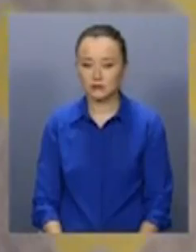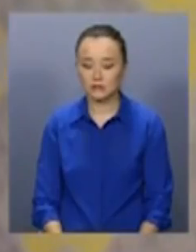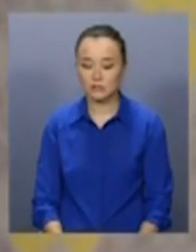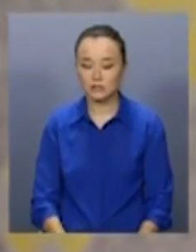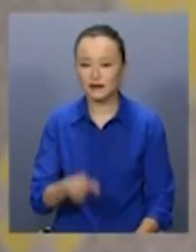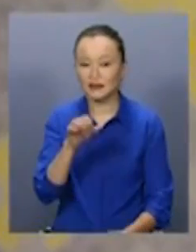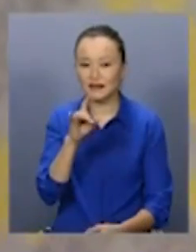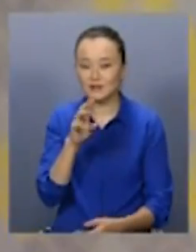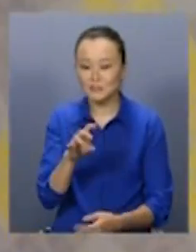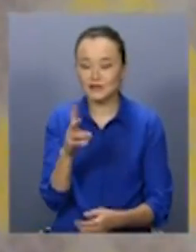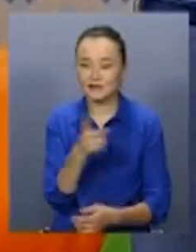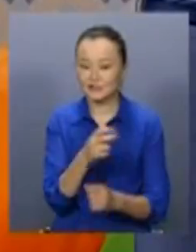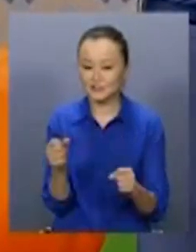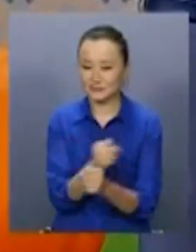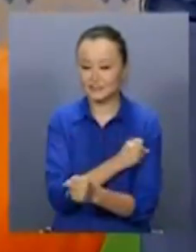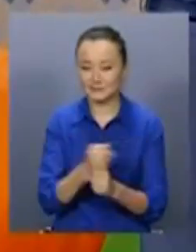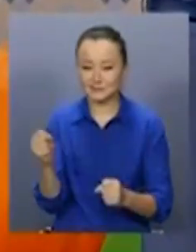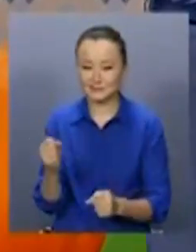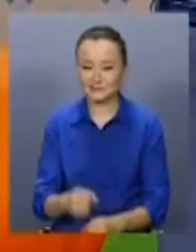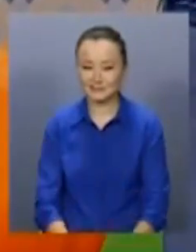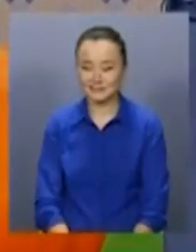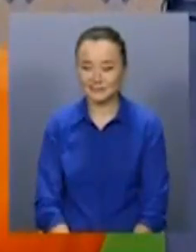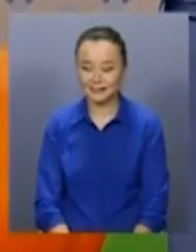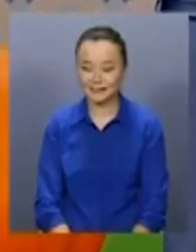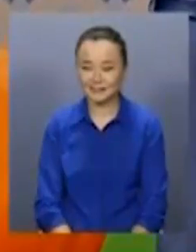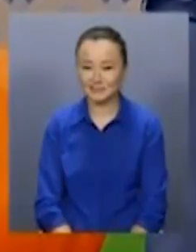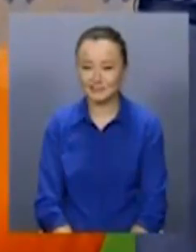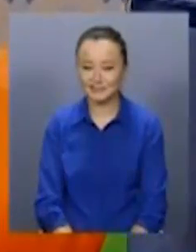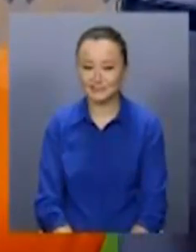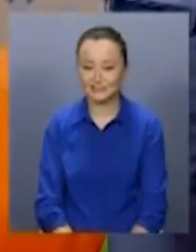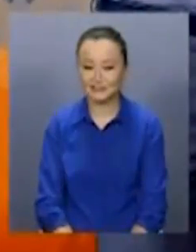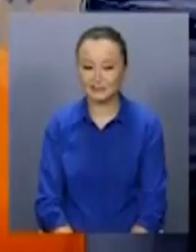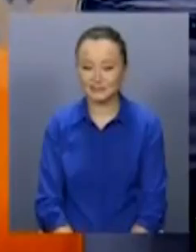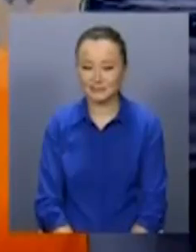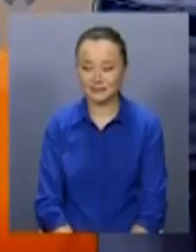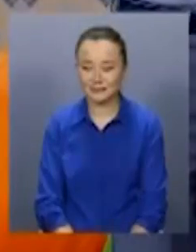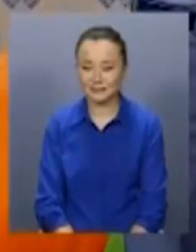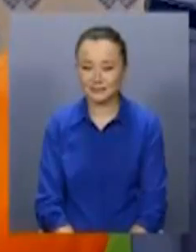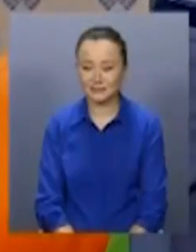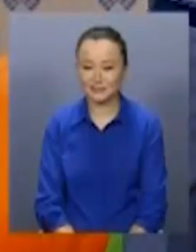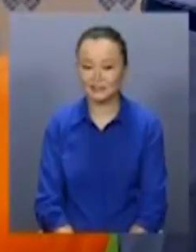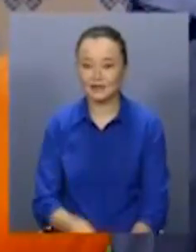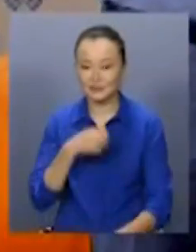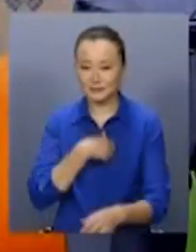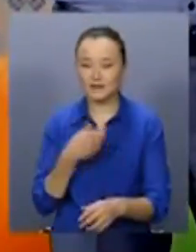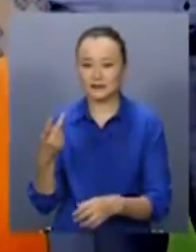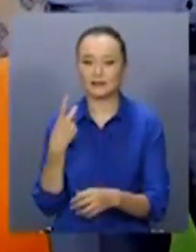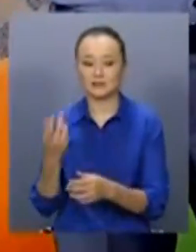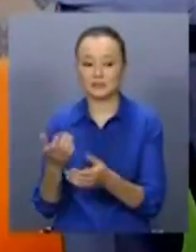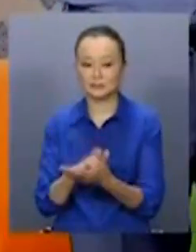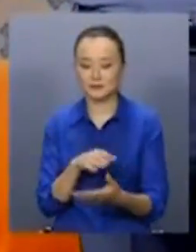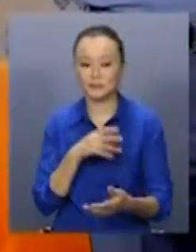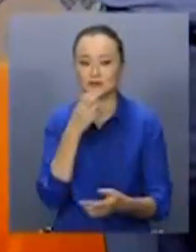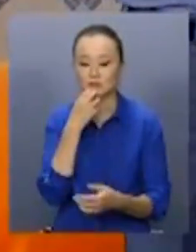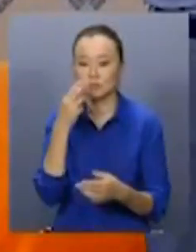арманмен бірге бір жекпе-жек әдісінің бір екі тәсілін көрсетсек. Біз негізі Аман ағамен таныстығымыз осы күлі